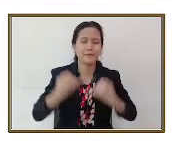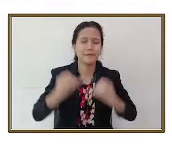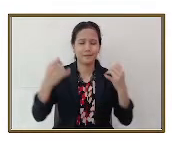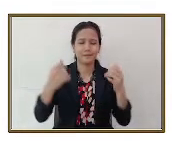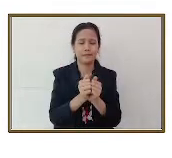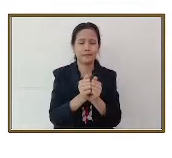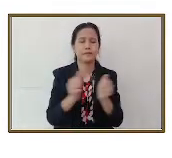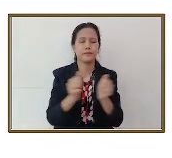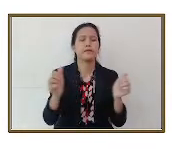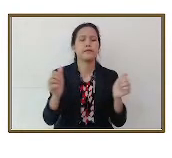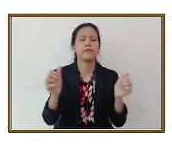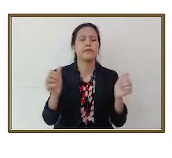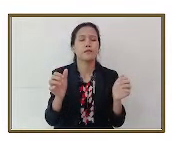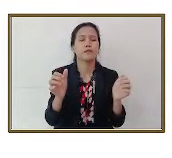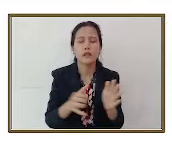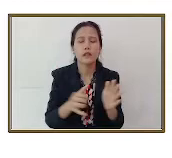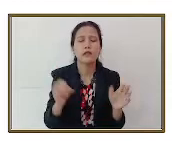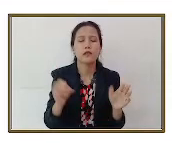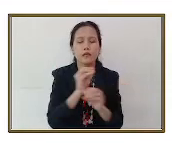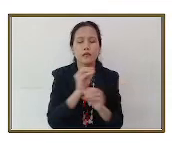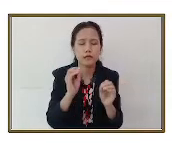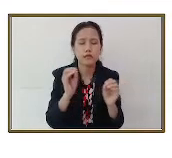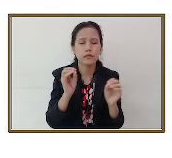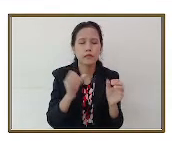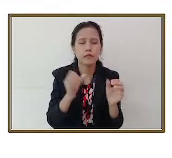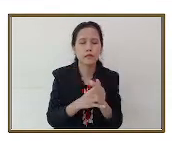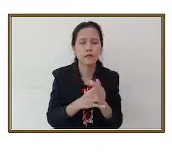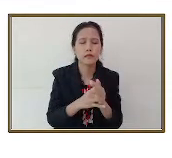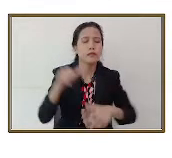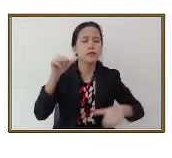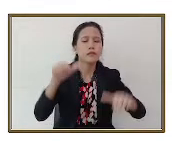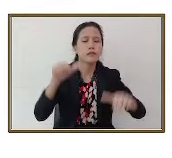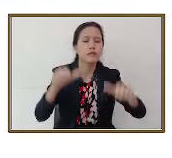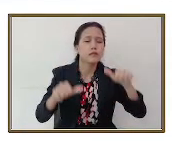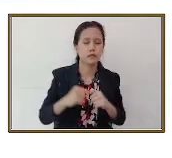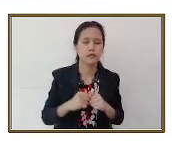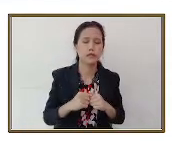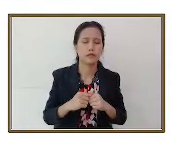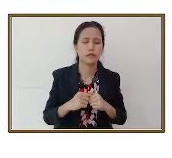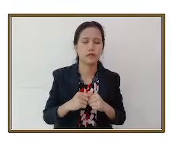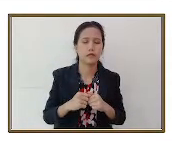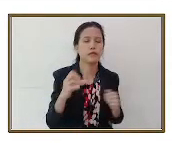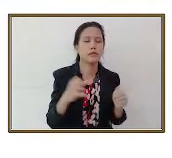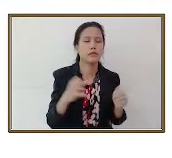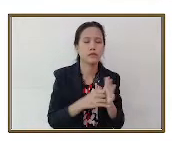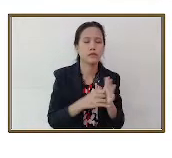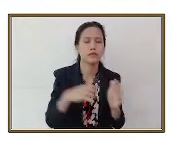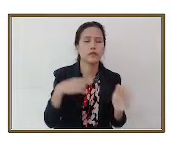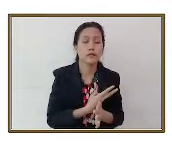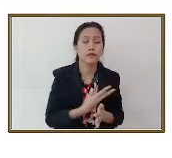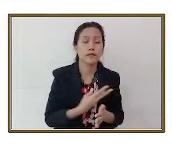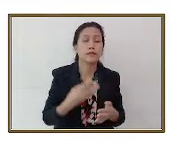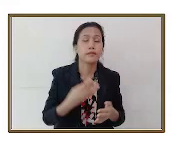And help us always willing to trust your word, O God, and to do your word.